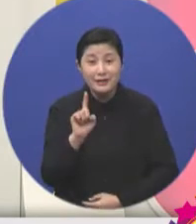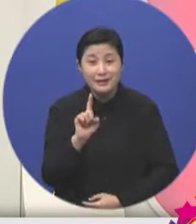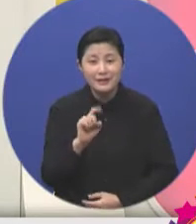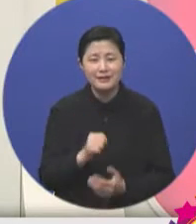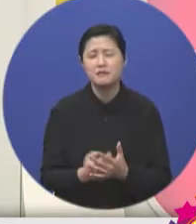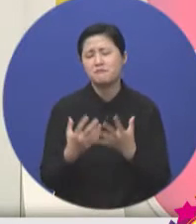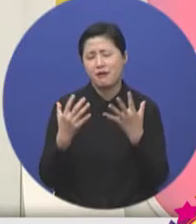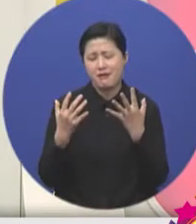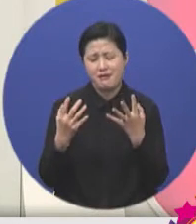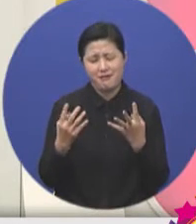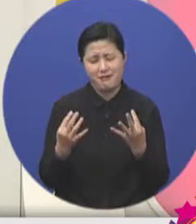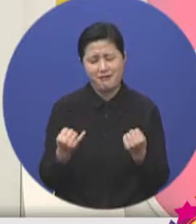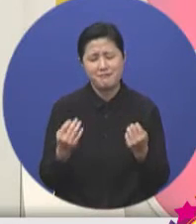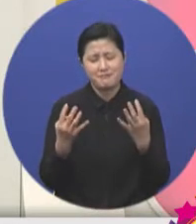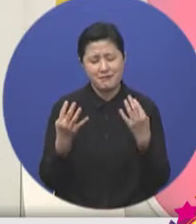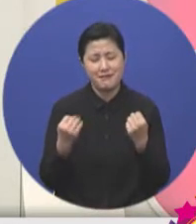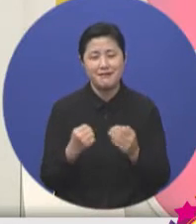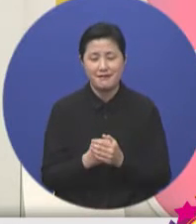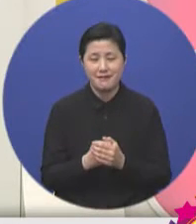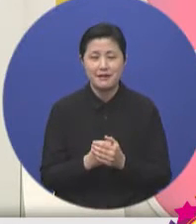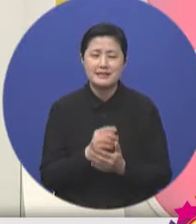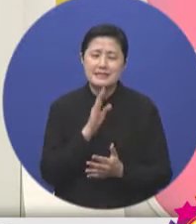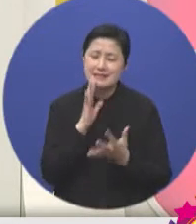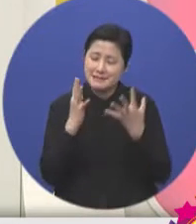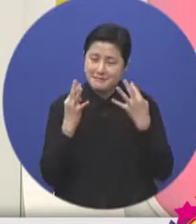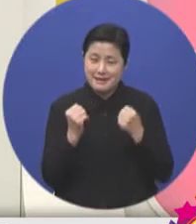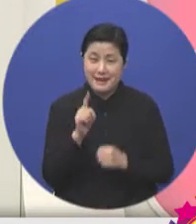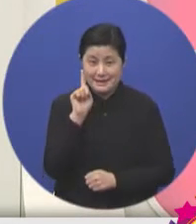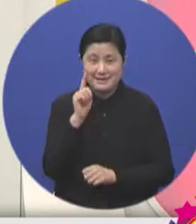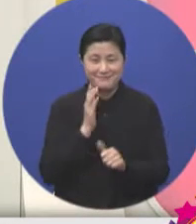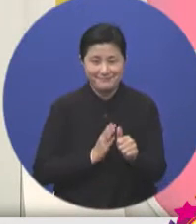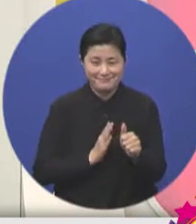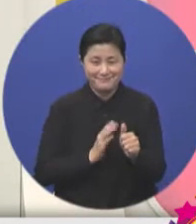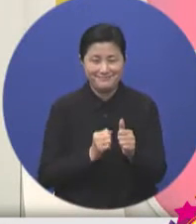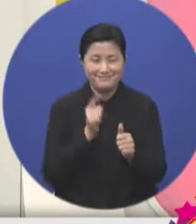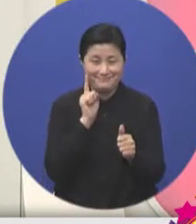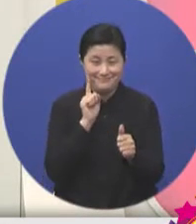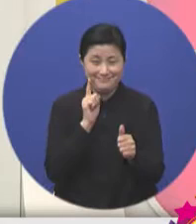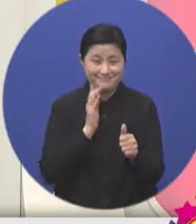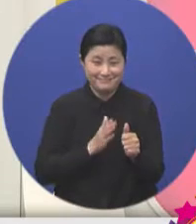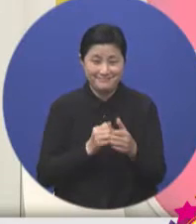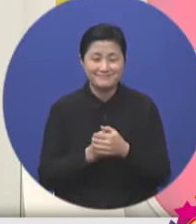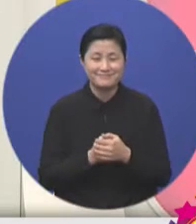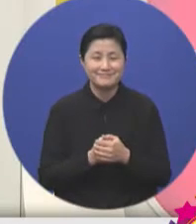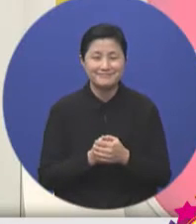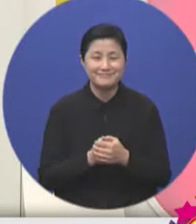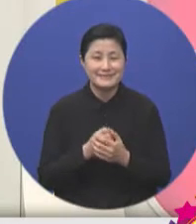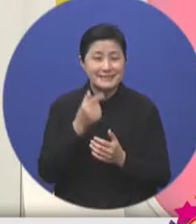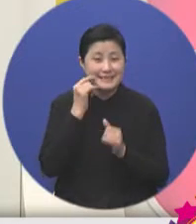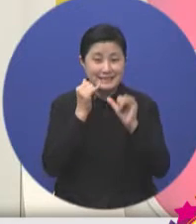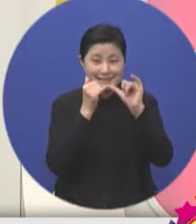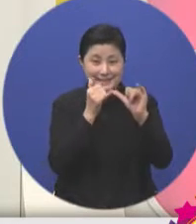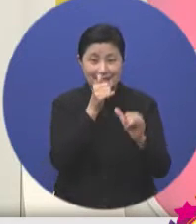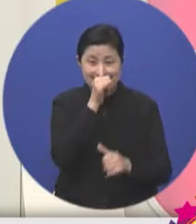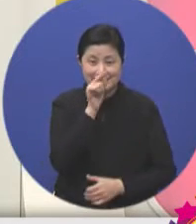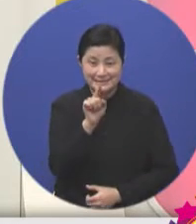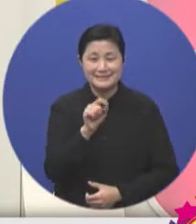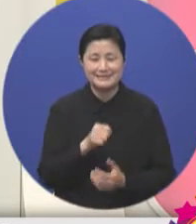참 많았지. 하나 얘기해 주세요. 네. 진짜 많았지. 네네. 한 개만. 자, 인기상이 걸려 있습니다. 한